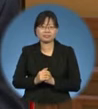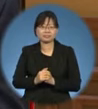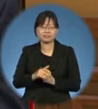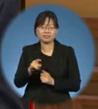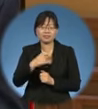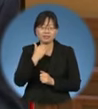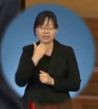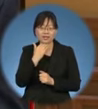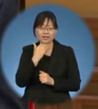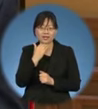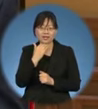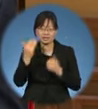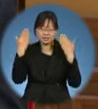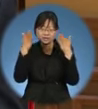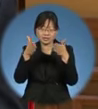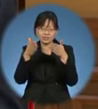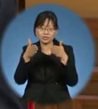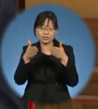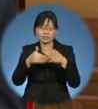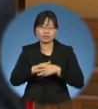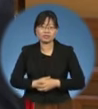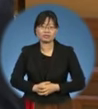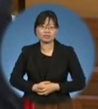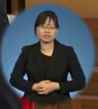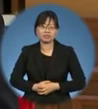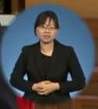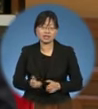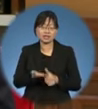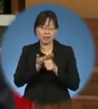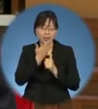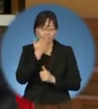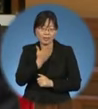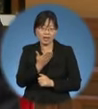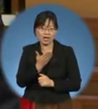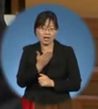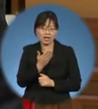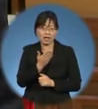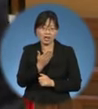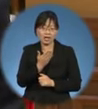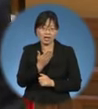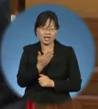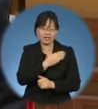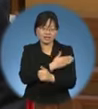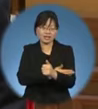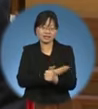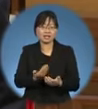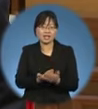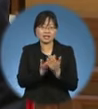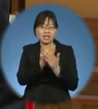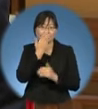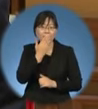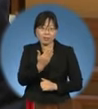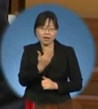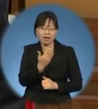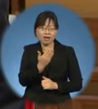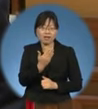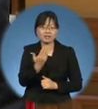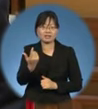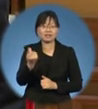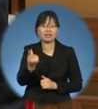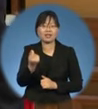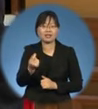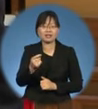이 연령을 집중적으로 이 키워줄 수 있는 네. 기량을 향상시켜줄 수 있는